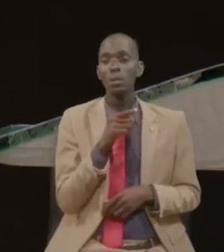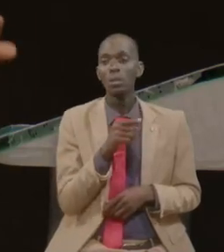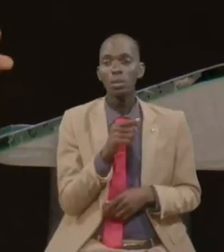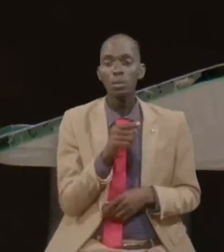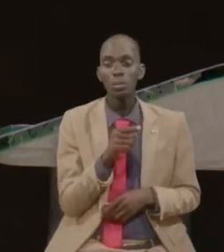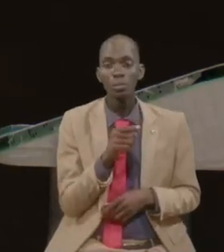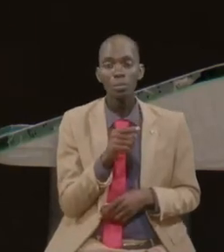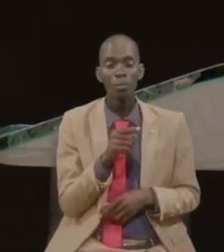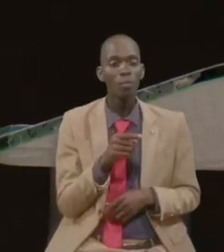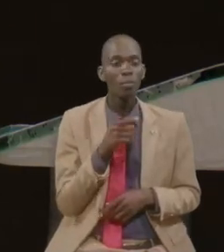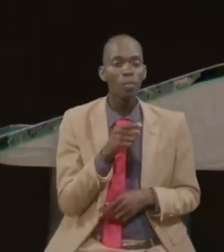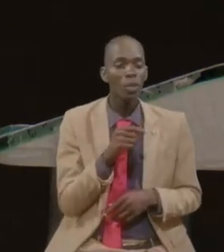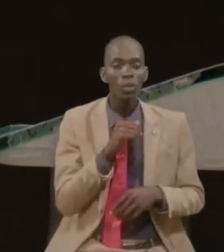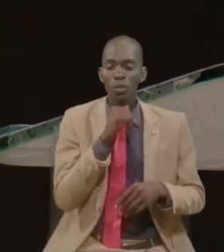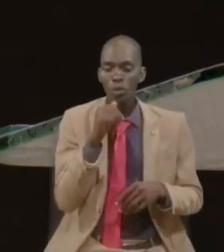lui,